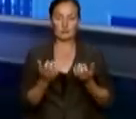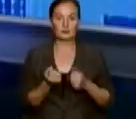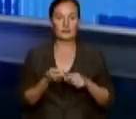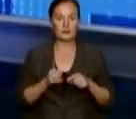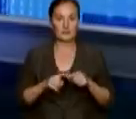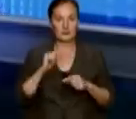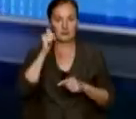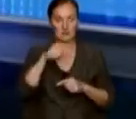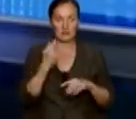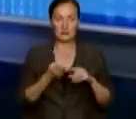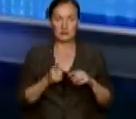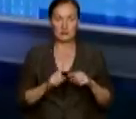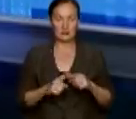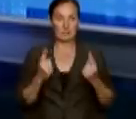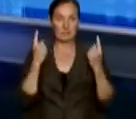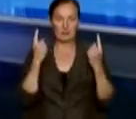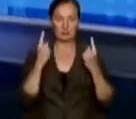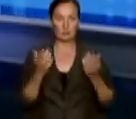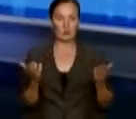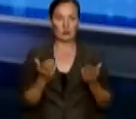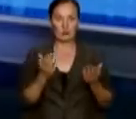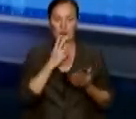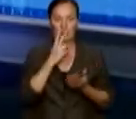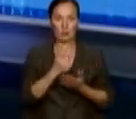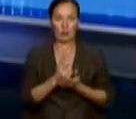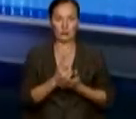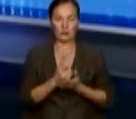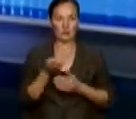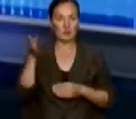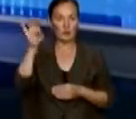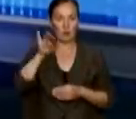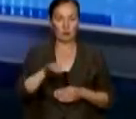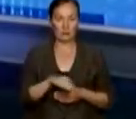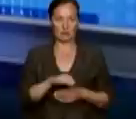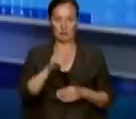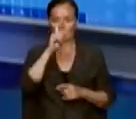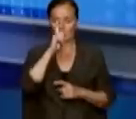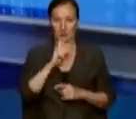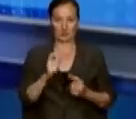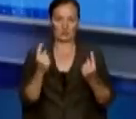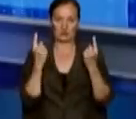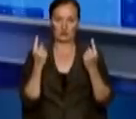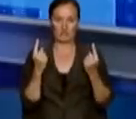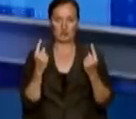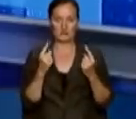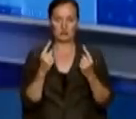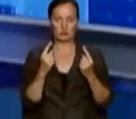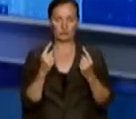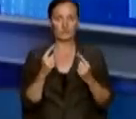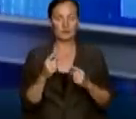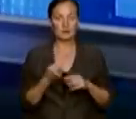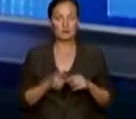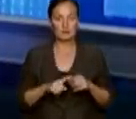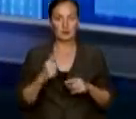це максимум, який побачила гора, негативний максимум. В чому його виявляється? Я вважаю, що це, в